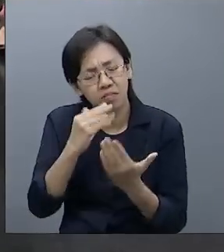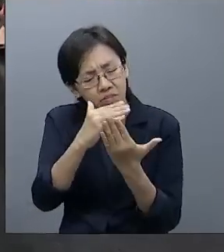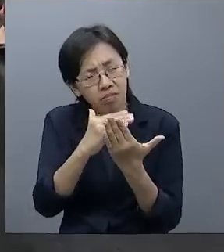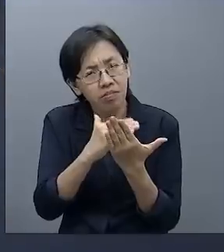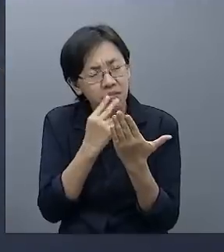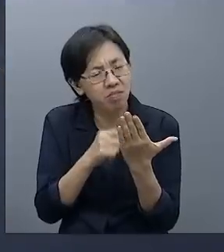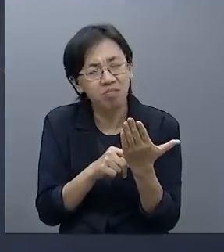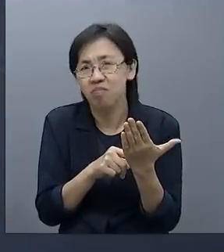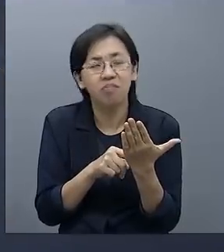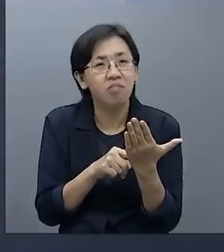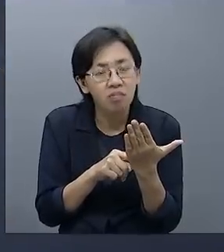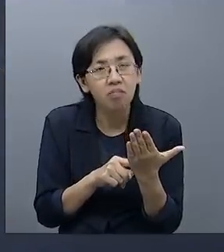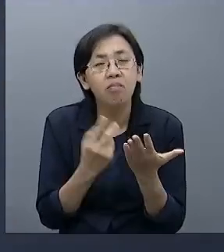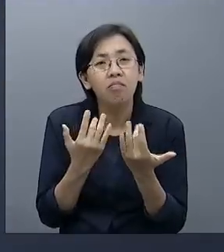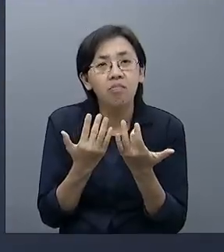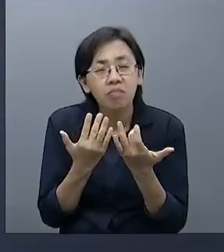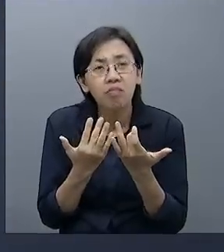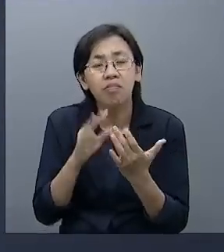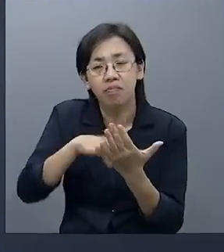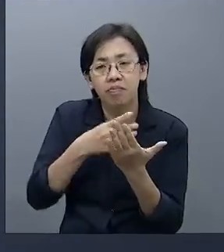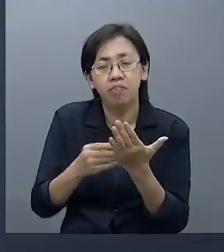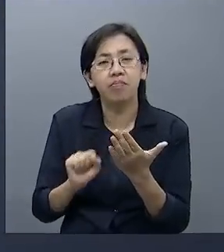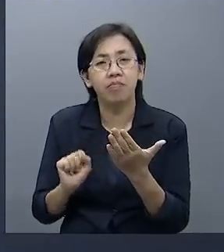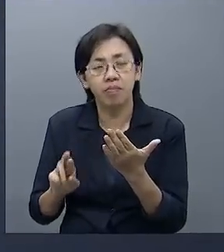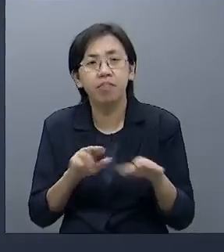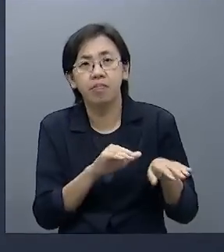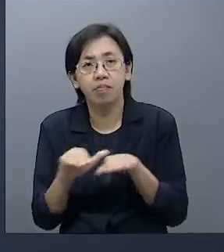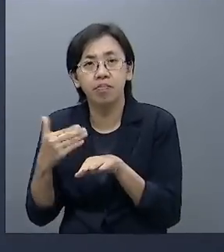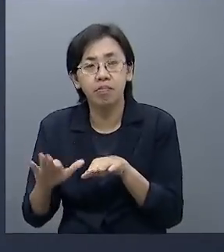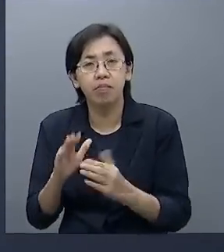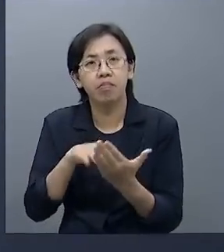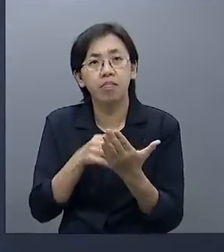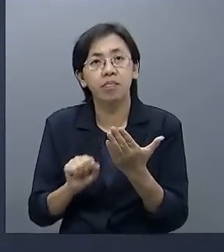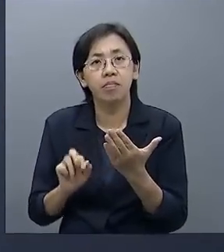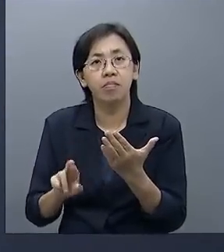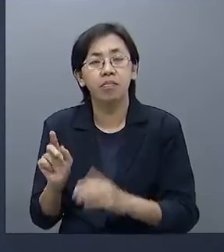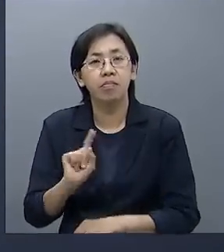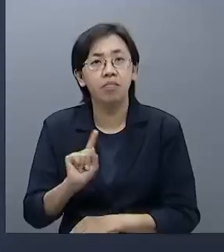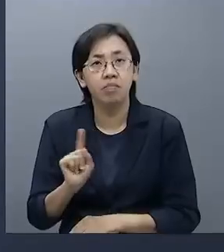สู้คดีแต่ระหว่างนั้นก็มีแผนรองรับเอาไว้ด้วยค่ะแผนรองรับที่ว่านี้ท